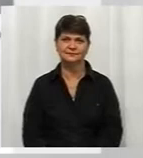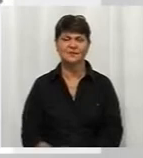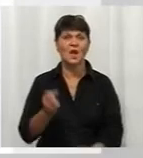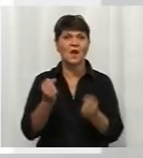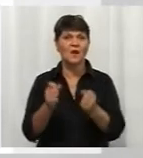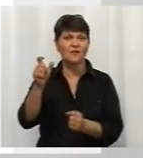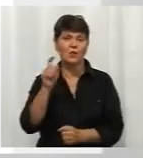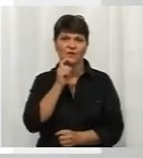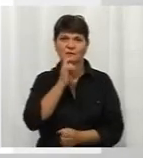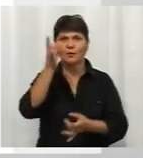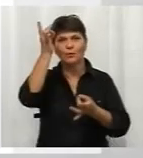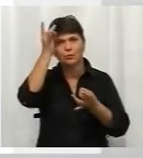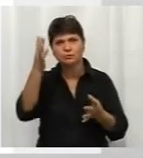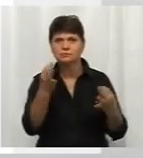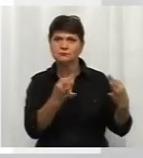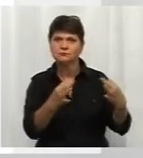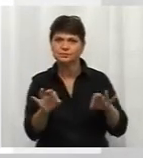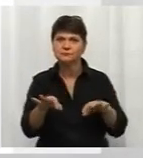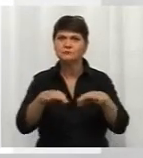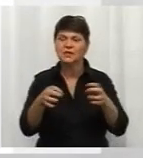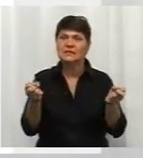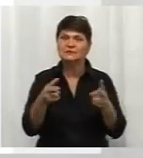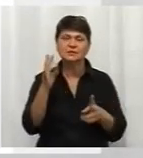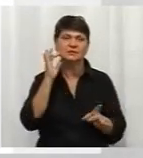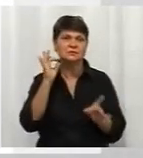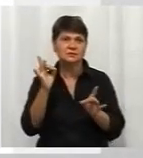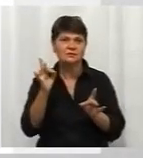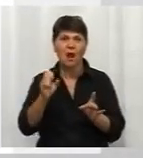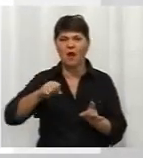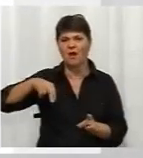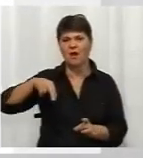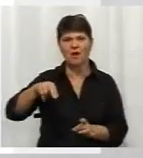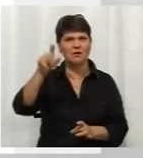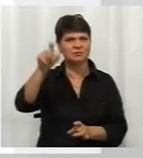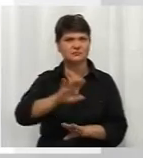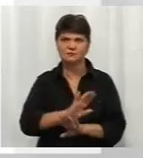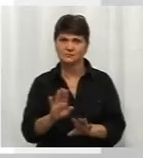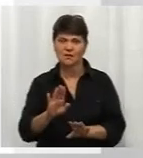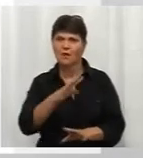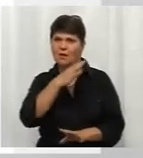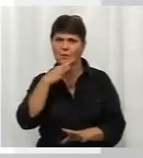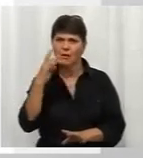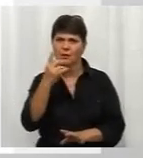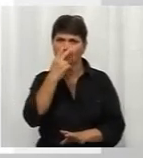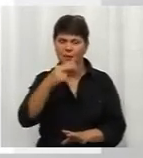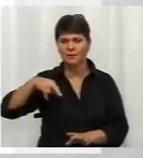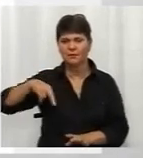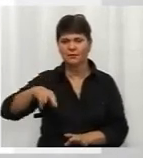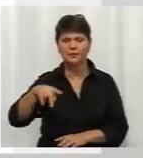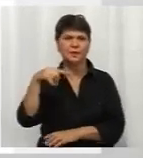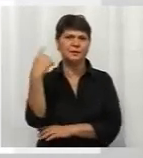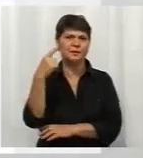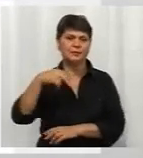Водії у Вінниці культурні пропускають машини зі спецсигналами, а от пішоходи – ні. Неодноразово бачив, як пішоходи гуляють